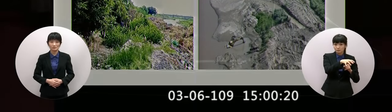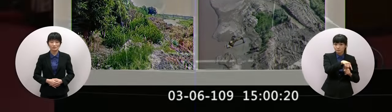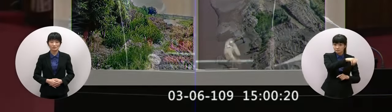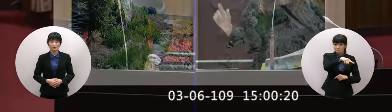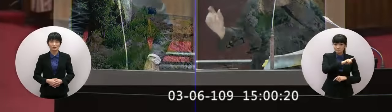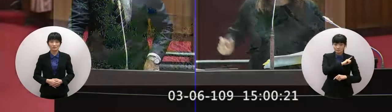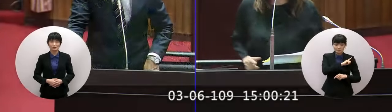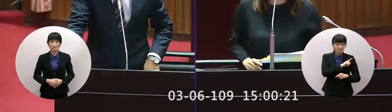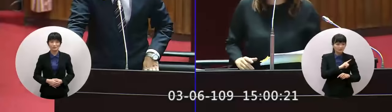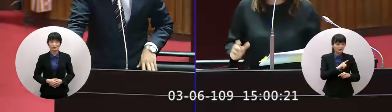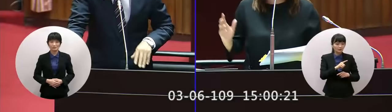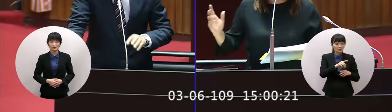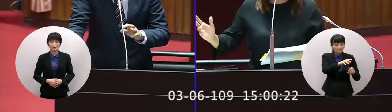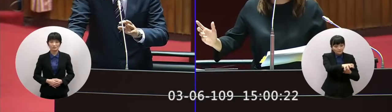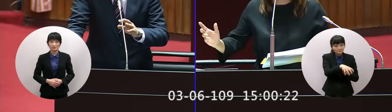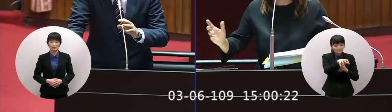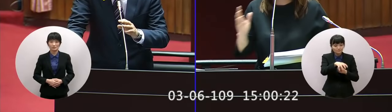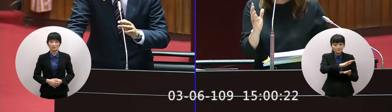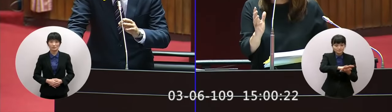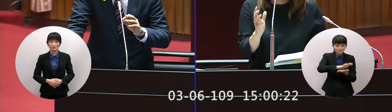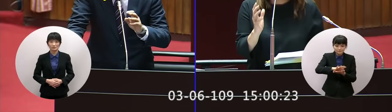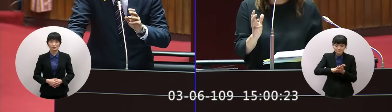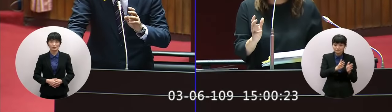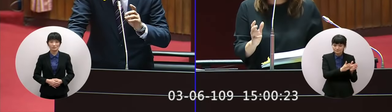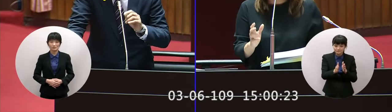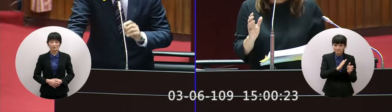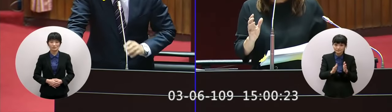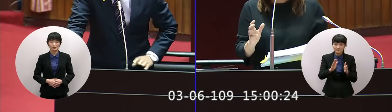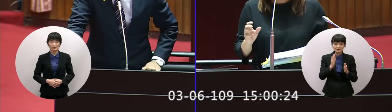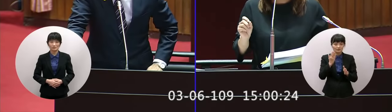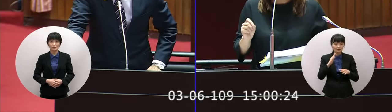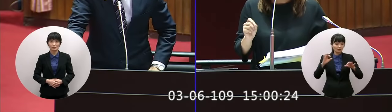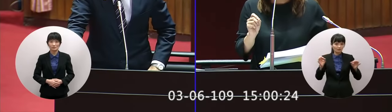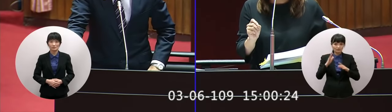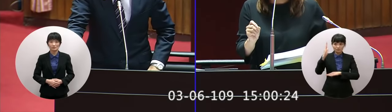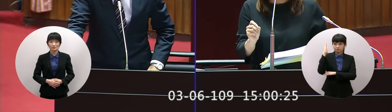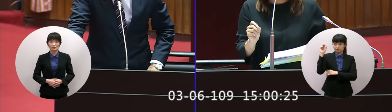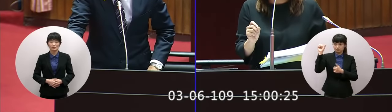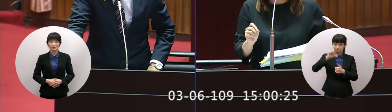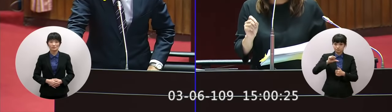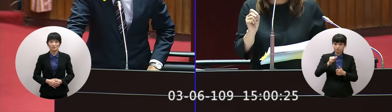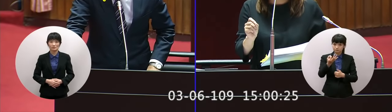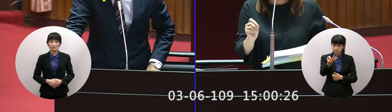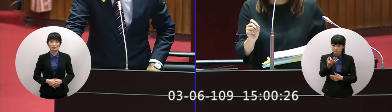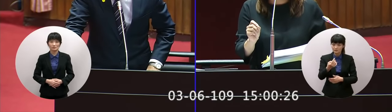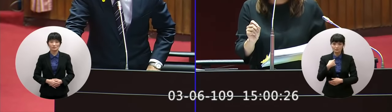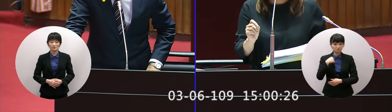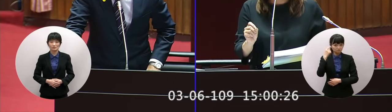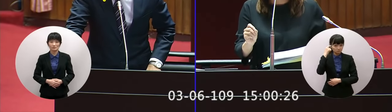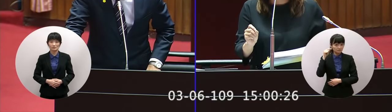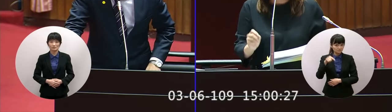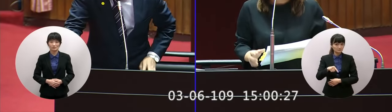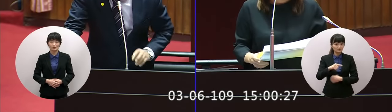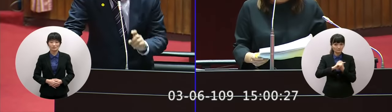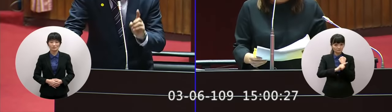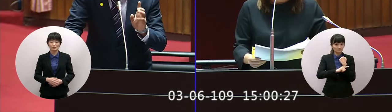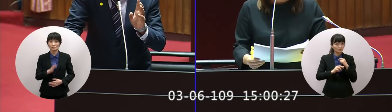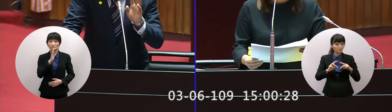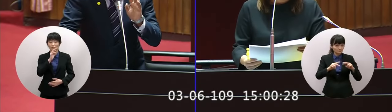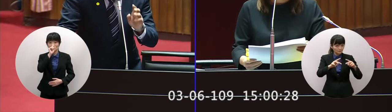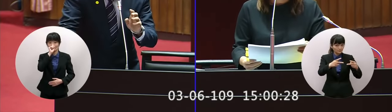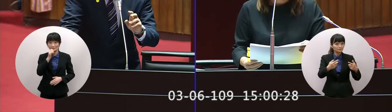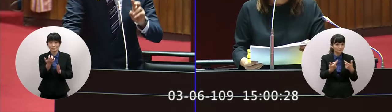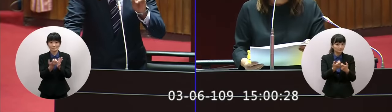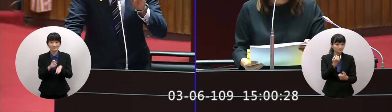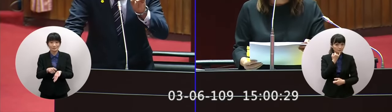钱，而且不符比例原则，这是我们要提出来，我们希望可以尽快在相关的办法上面去做修正， 好不好？ 是好啊。